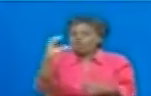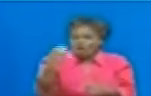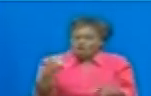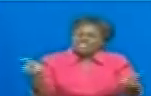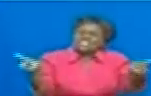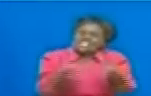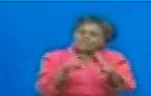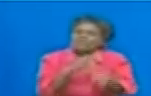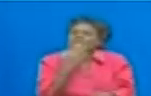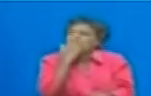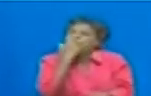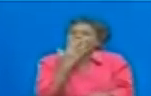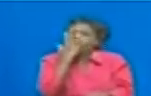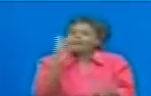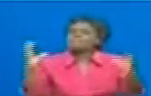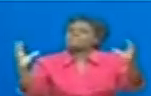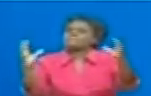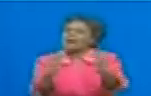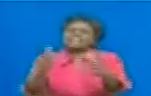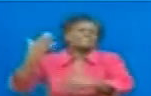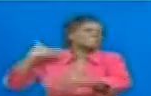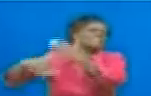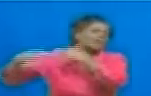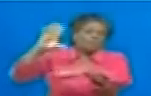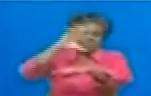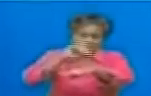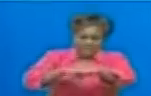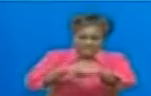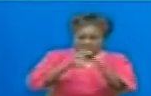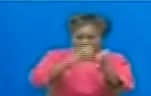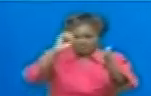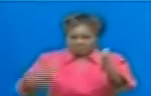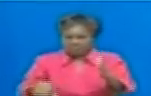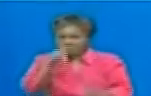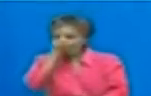itakuwa vile NAC ilivyokuwa wakati tulingua KANU mamlakani.